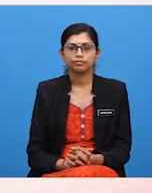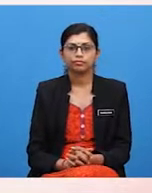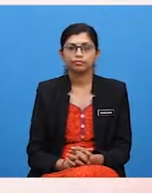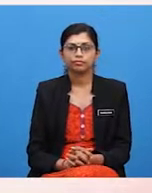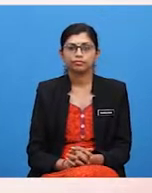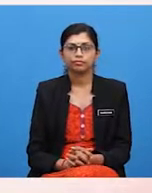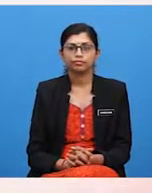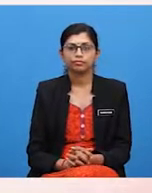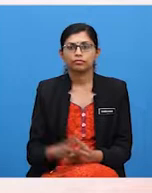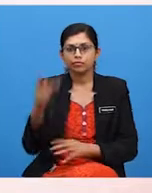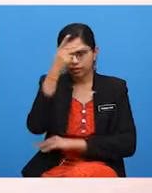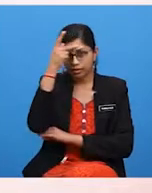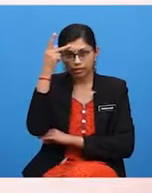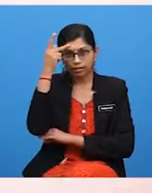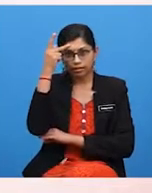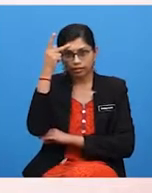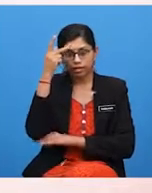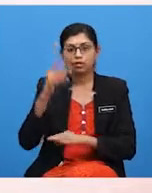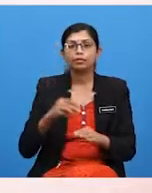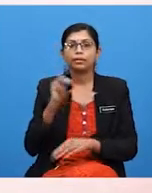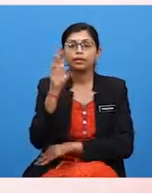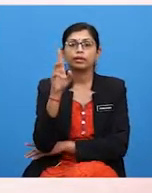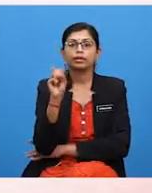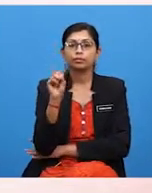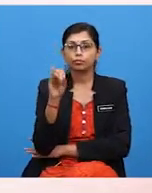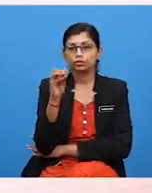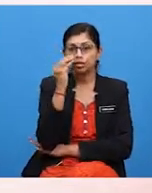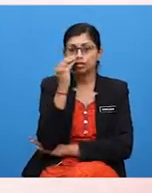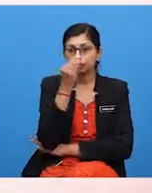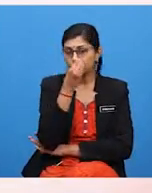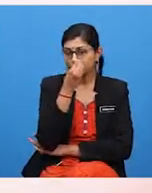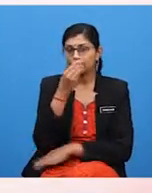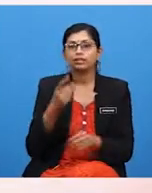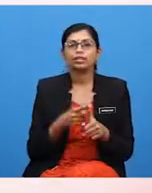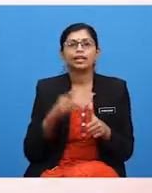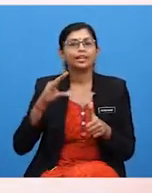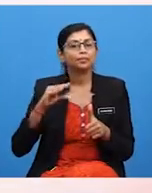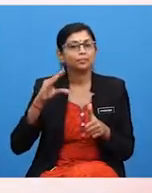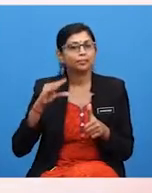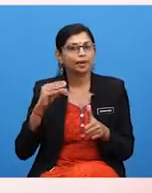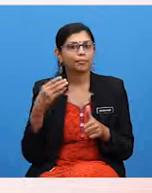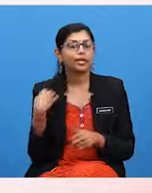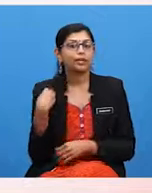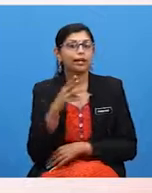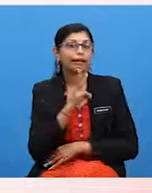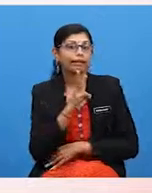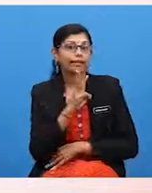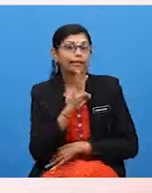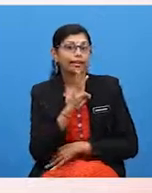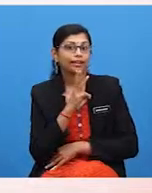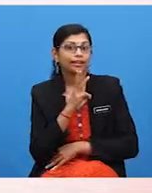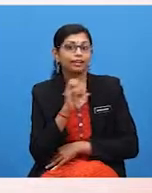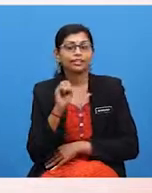Hal ini kerana keadaan adalah lembap dan sel kambium